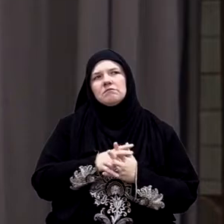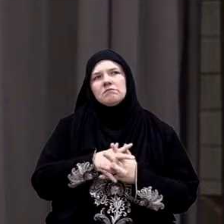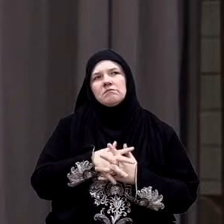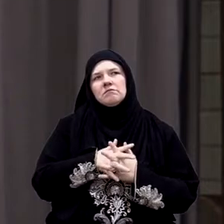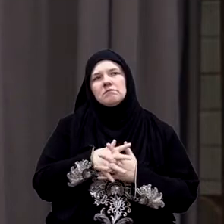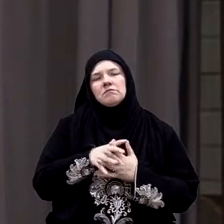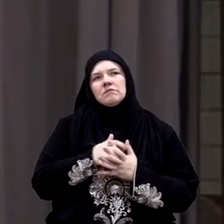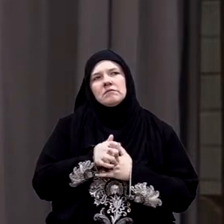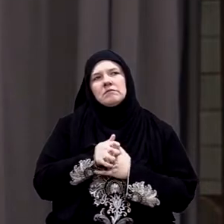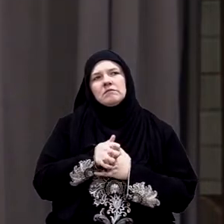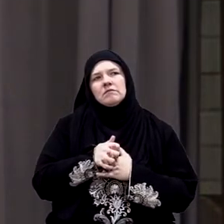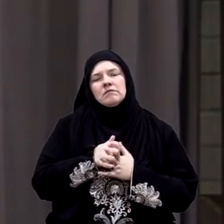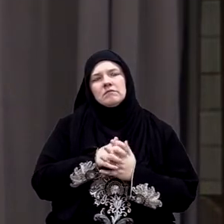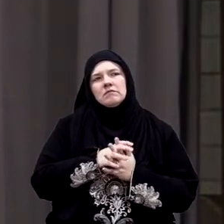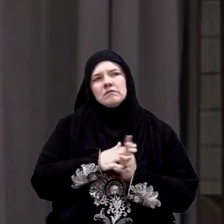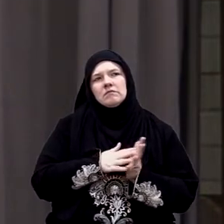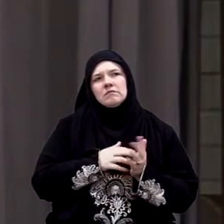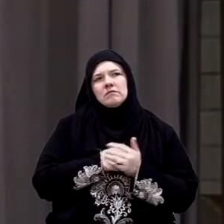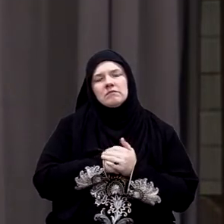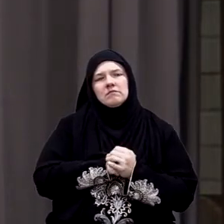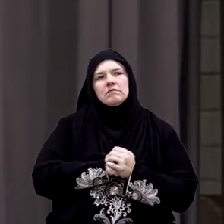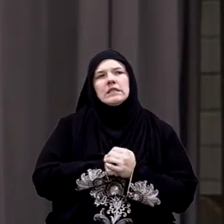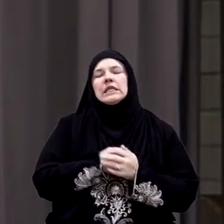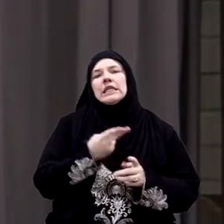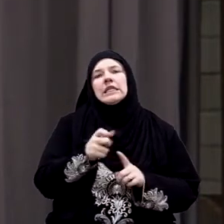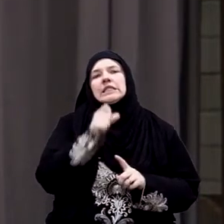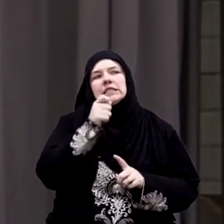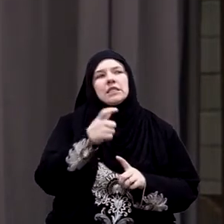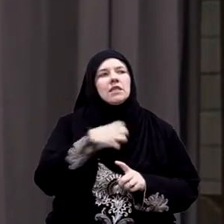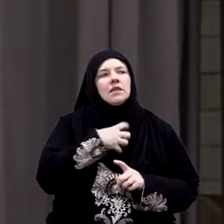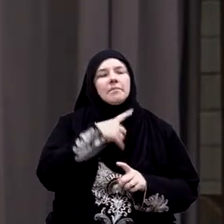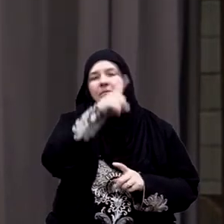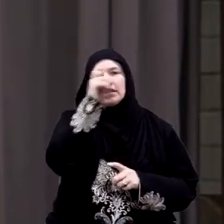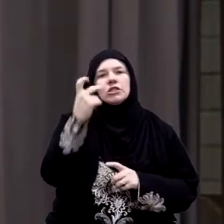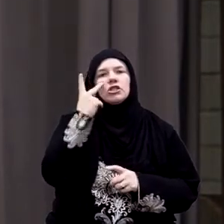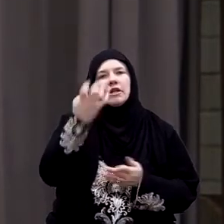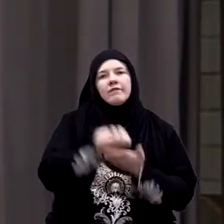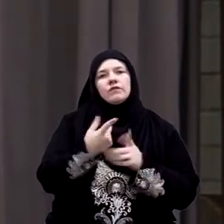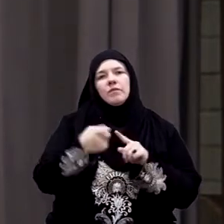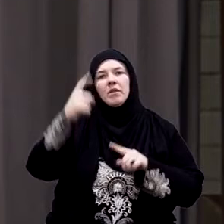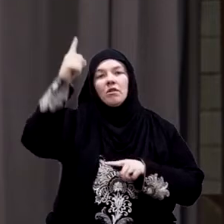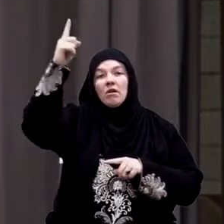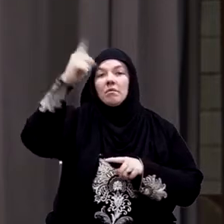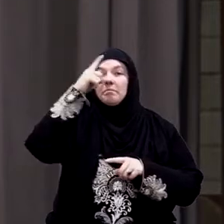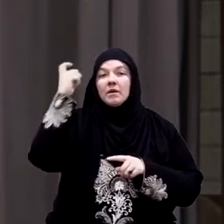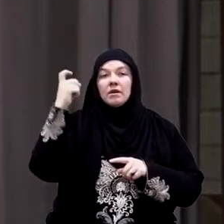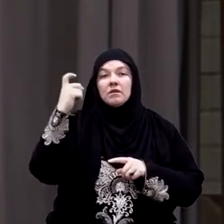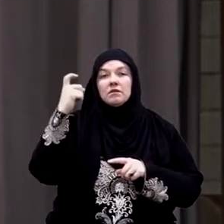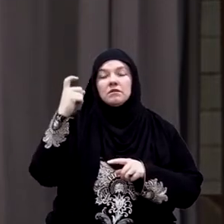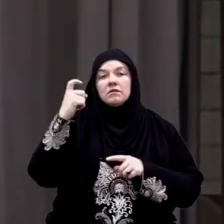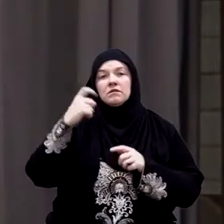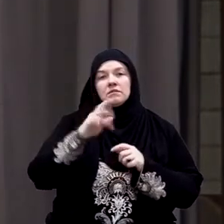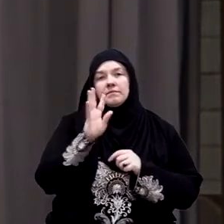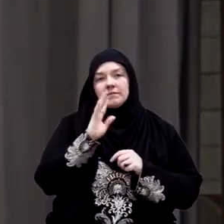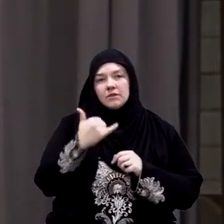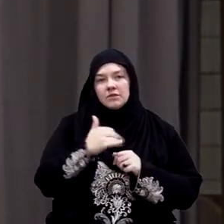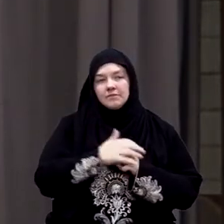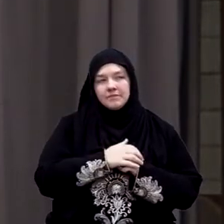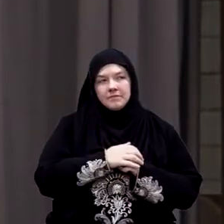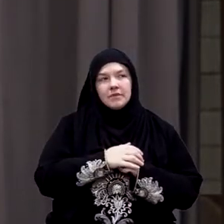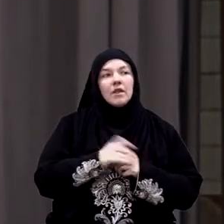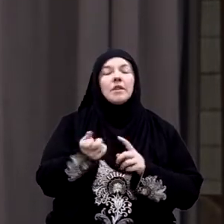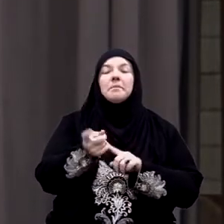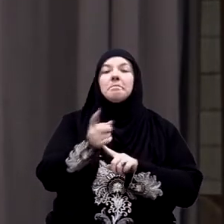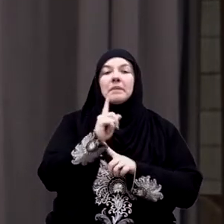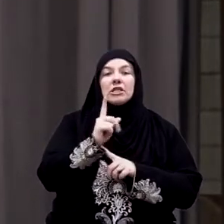because he saw evidence from Allah. Why? Because from the outset he told her معاذ الله.